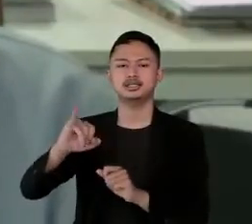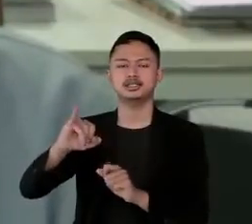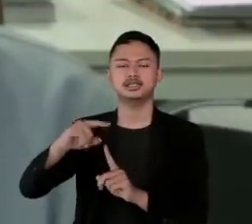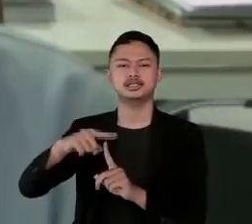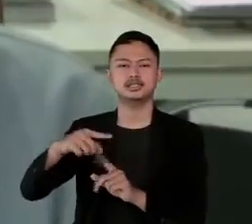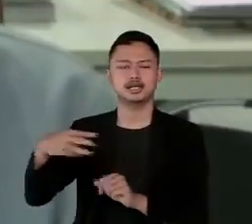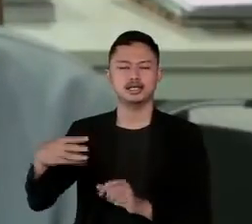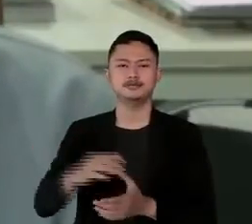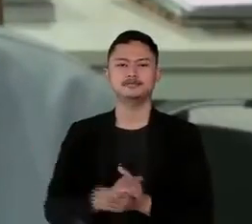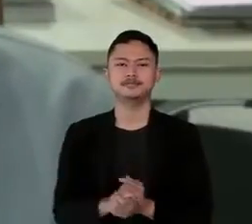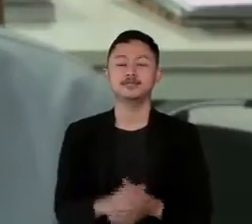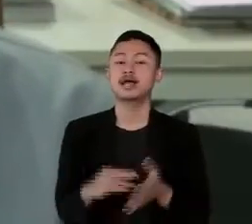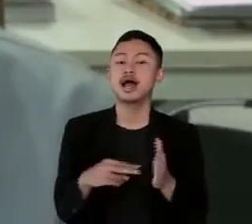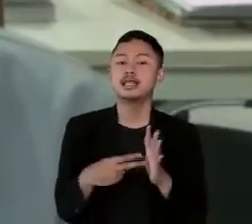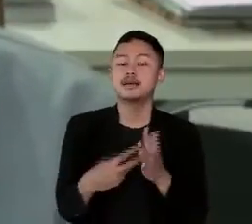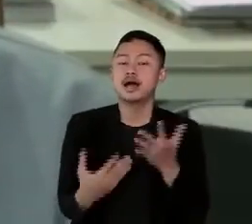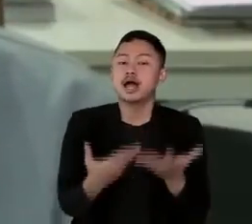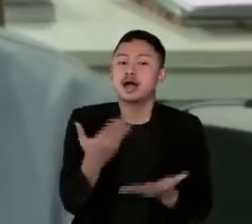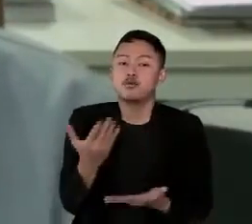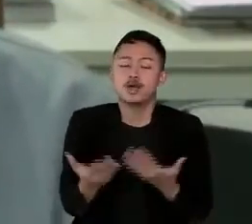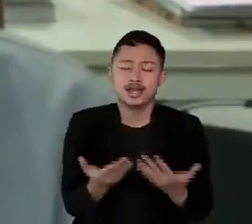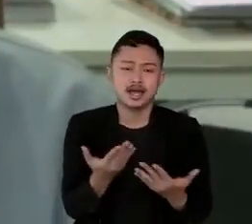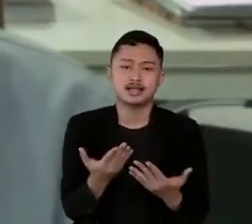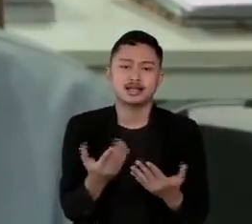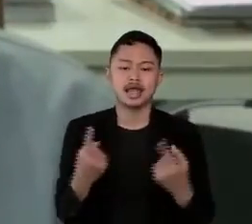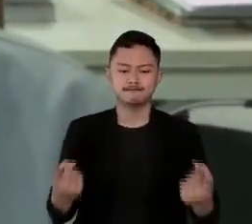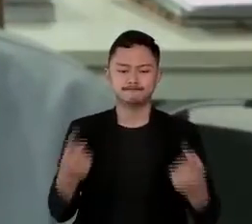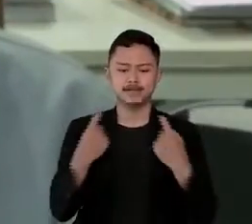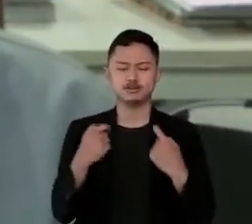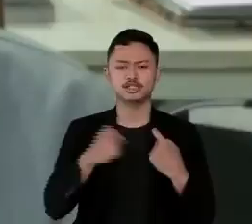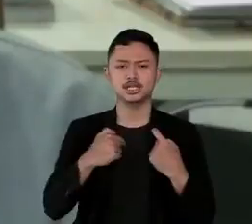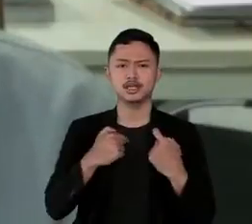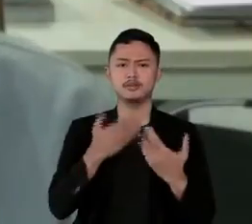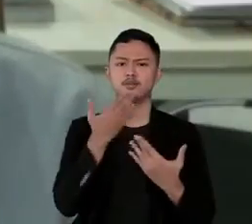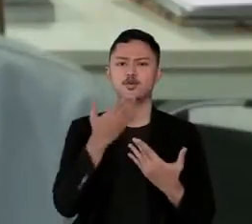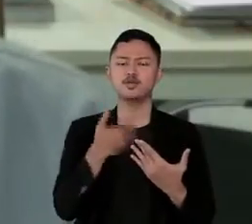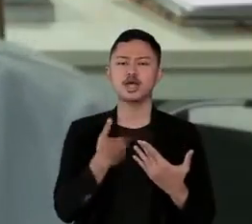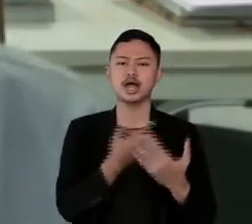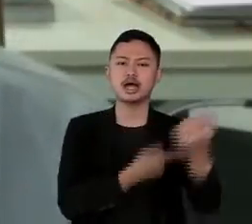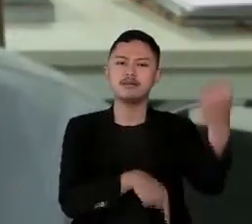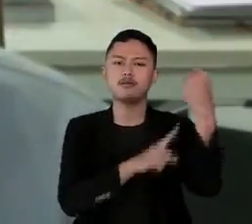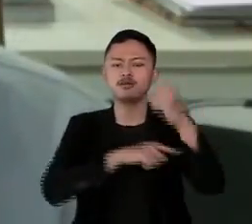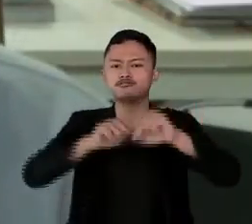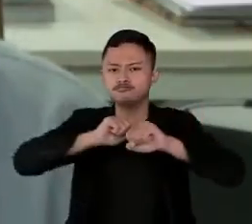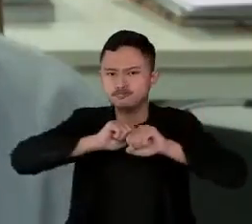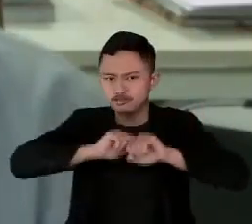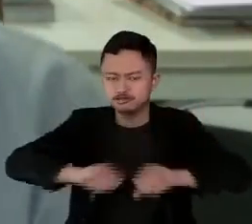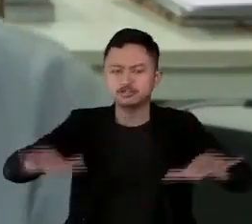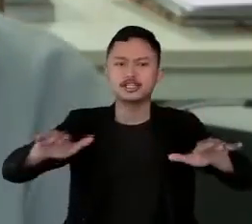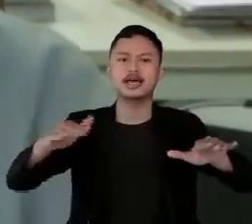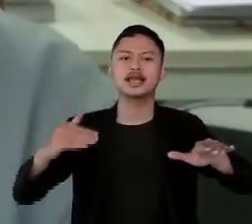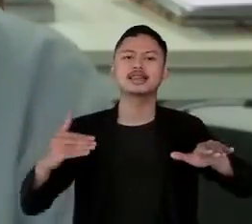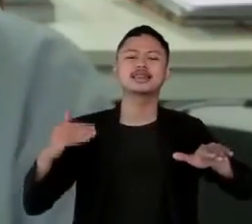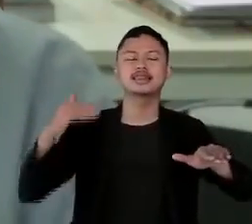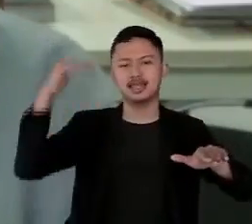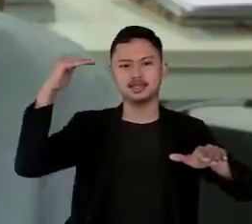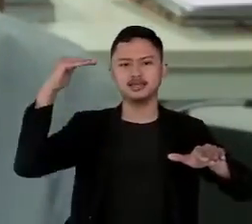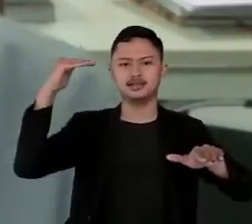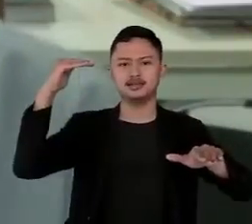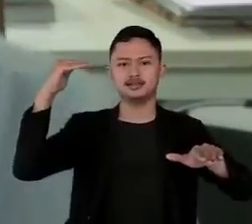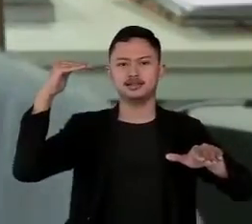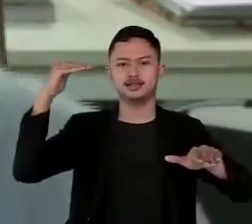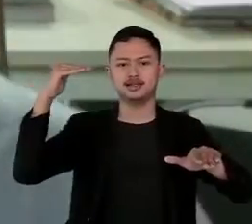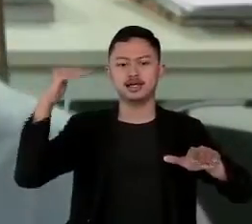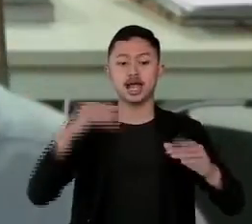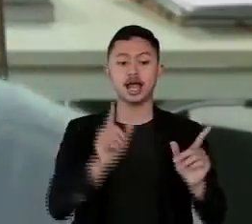Bang Boy indikasinya adalah virus ini mempunyai daya depan yang jauh yang lebih tinggi dibandingkan dengan